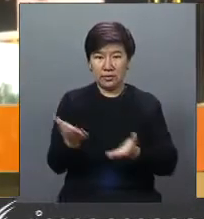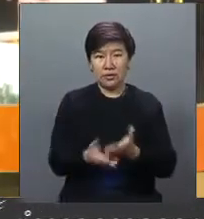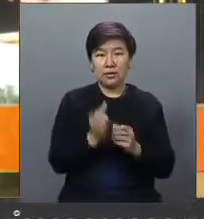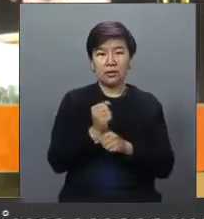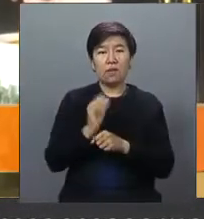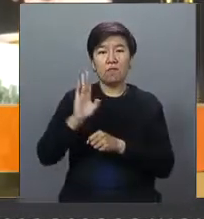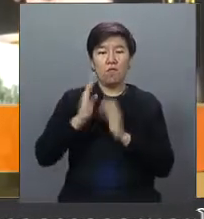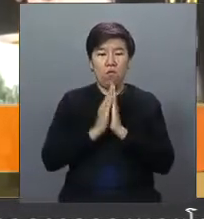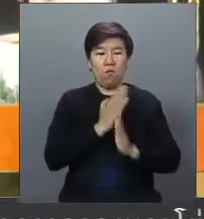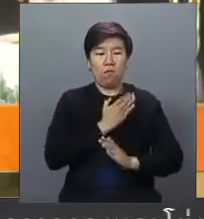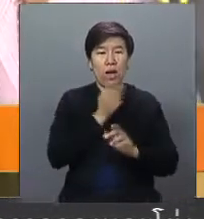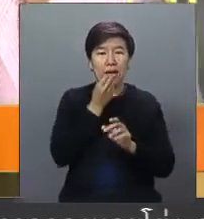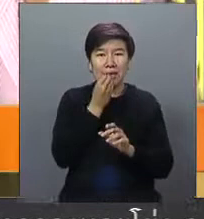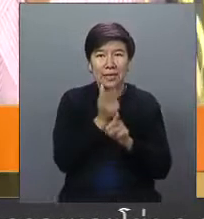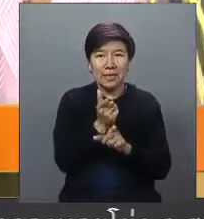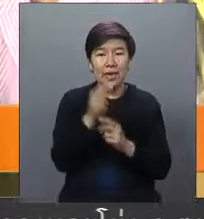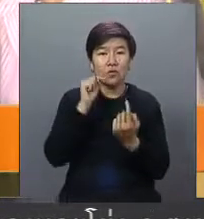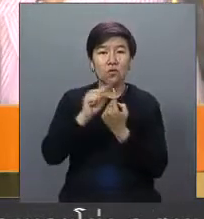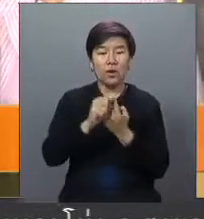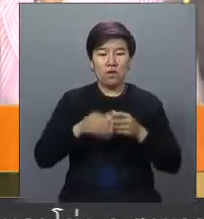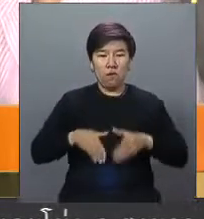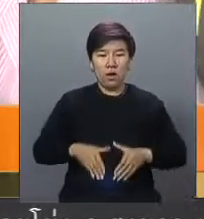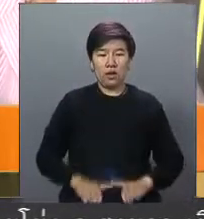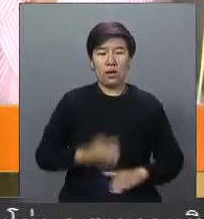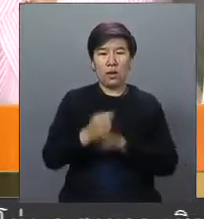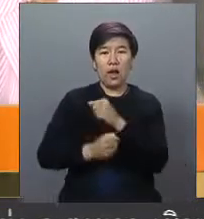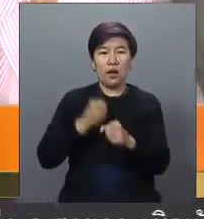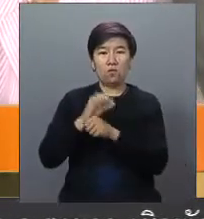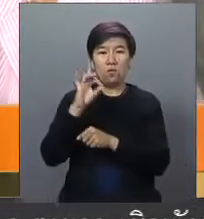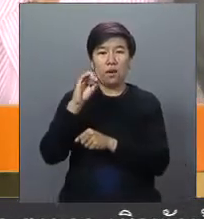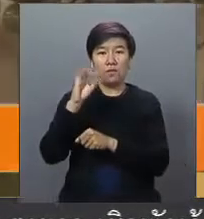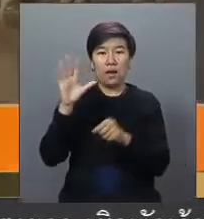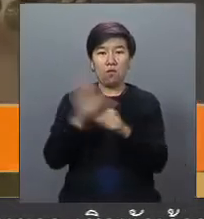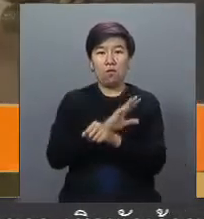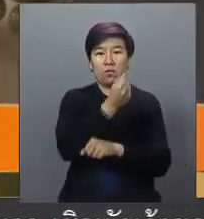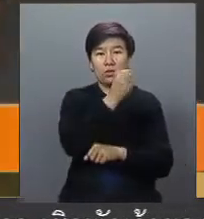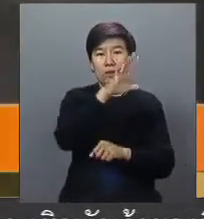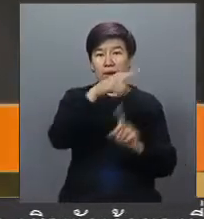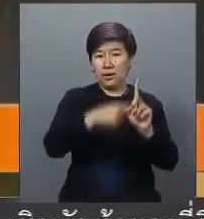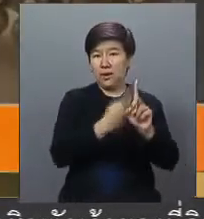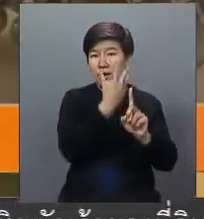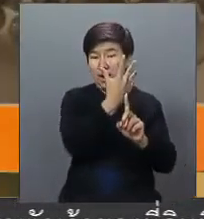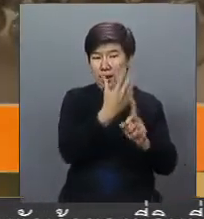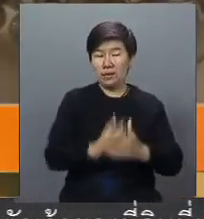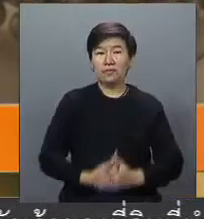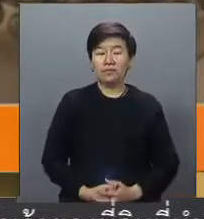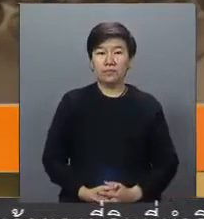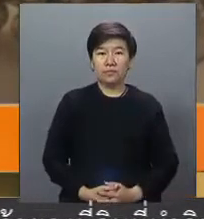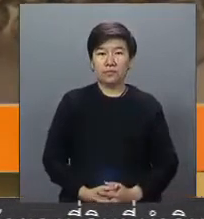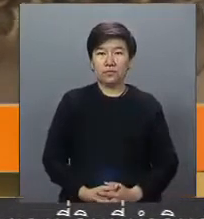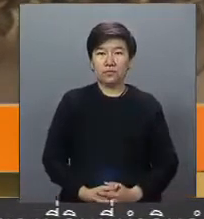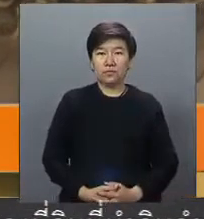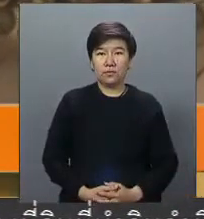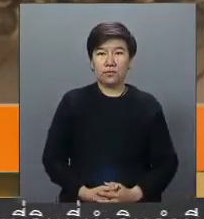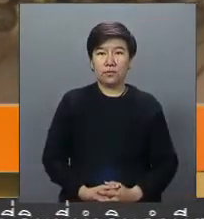ระเนื่องในโอกาสวันคล้ายวันเกิด85ปีวันที่15พฤษภาคมนี้พร้อมกับกล่